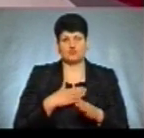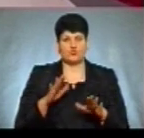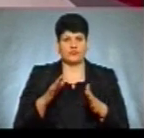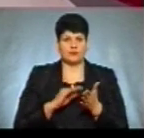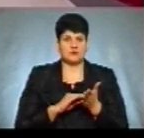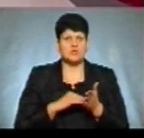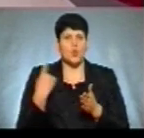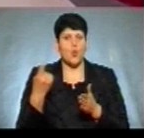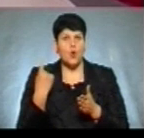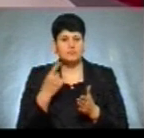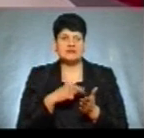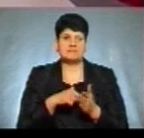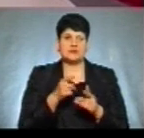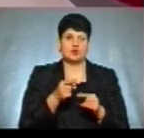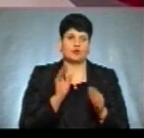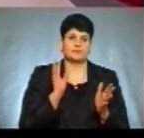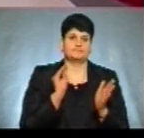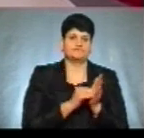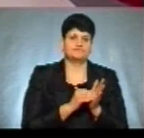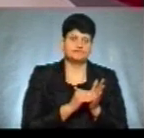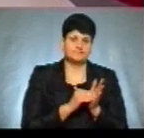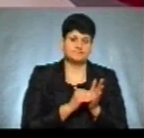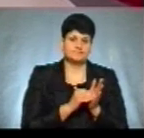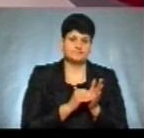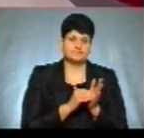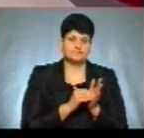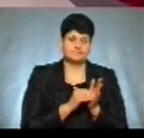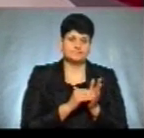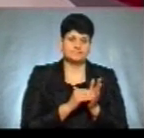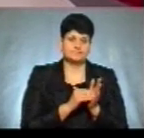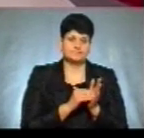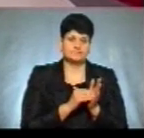вноситься область, вноситься місто Тернопіль. От, і